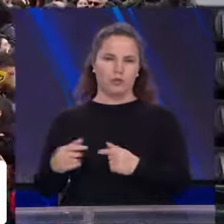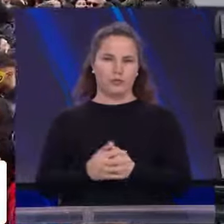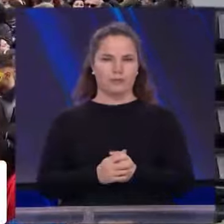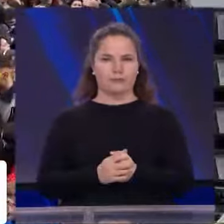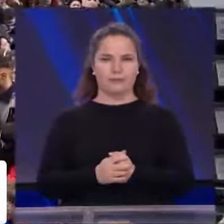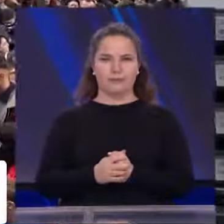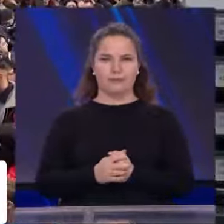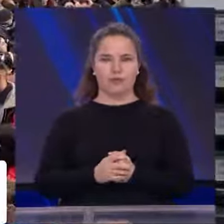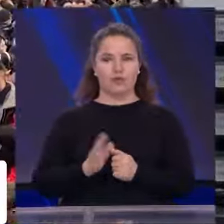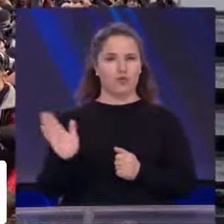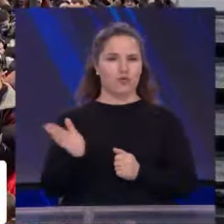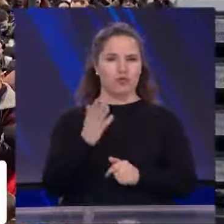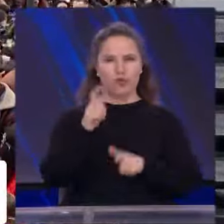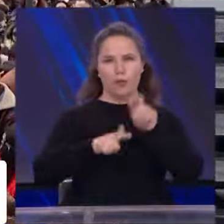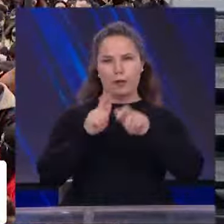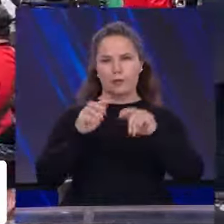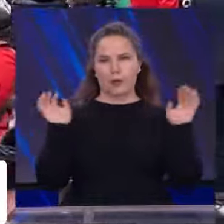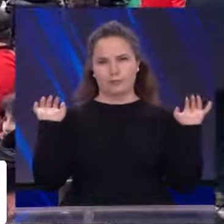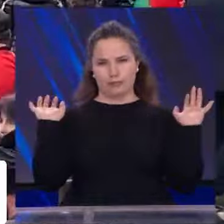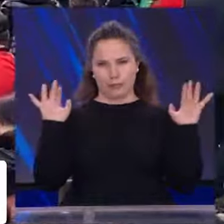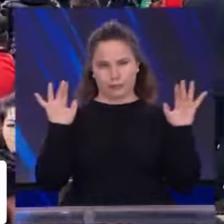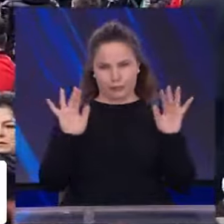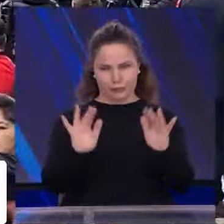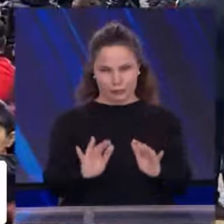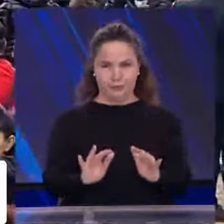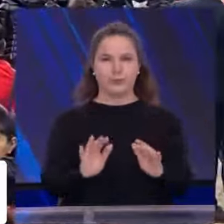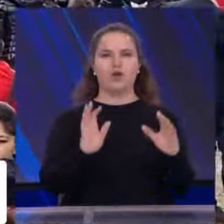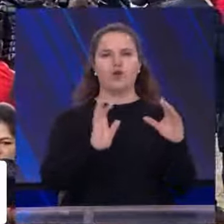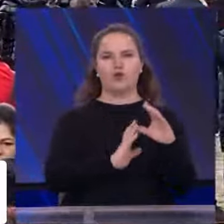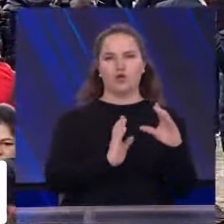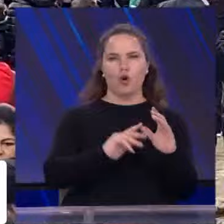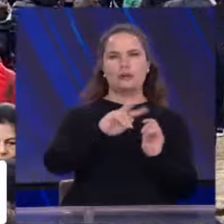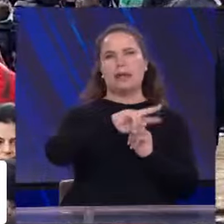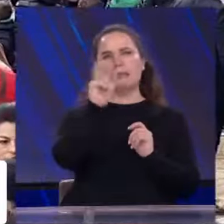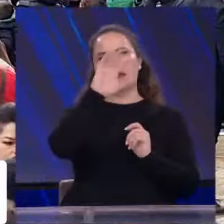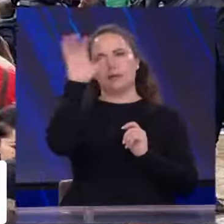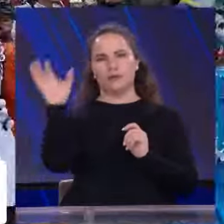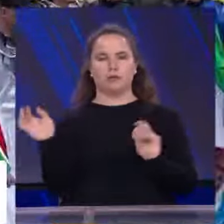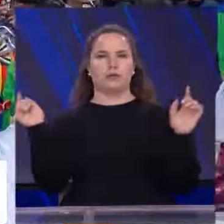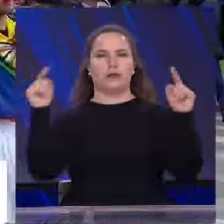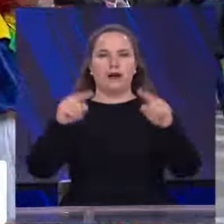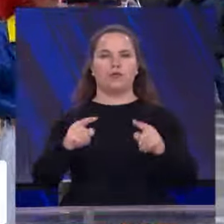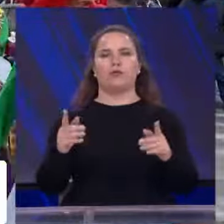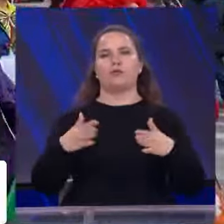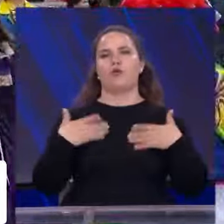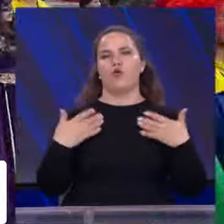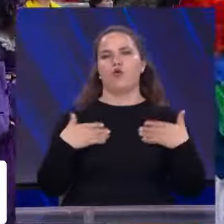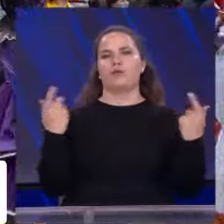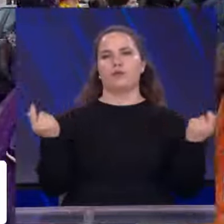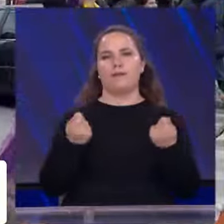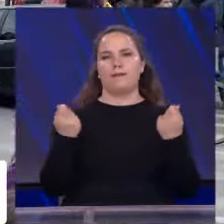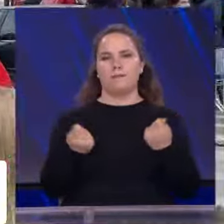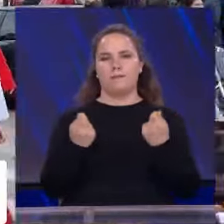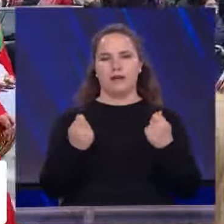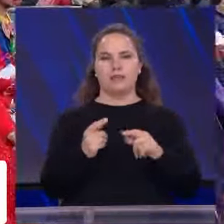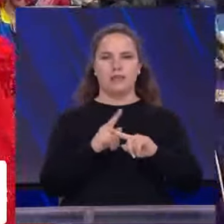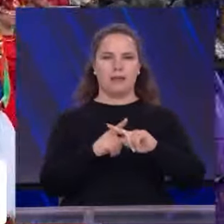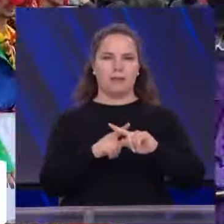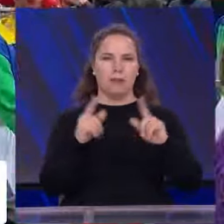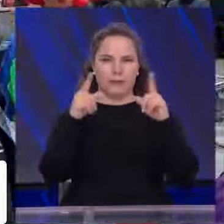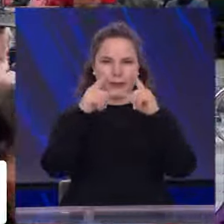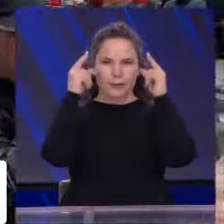Qindra qytetarë të Shkodrës, miqtë të ardhur nga trojet shqipfolse, por edhe më gjerë shijuan festën, që në qendër ka thumbimin e